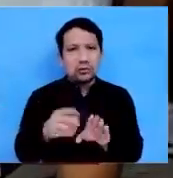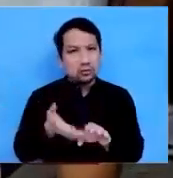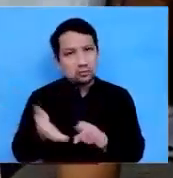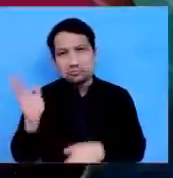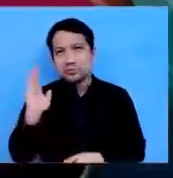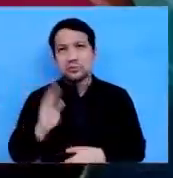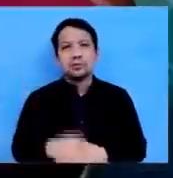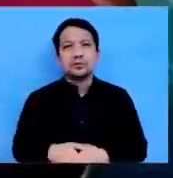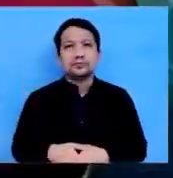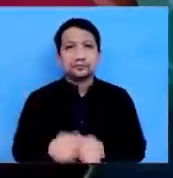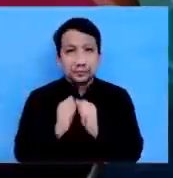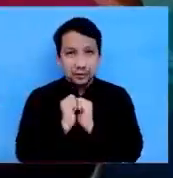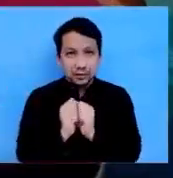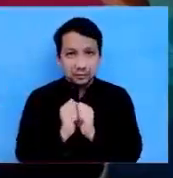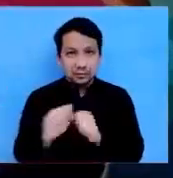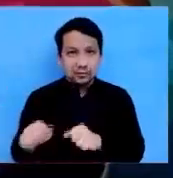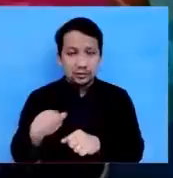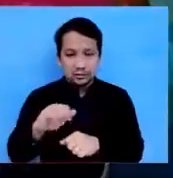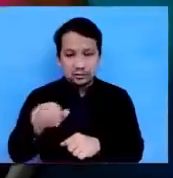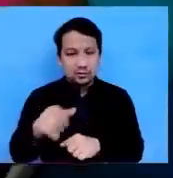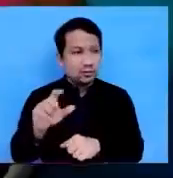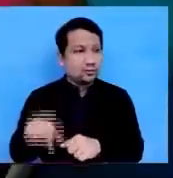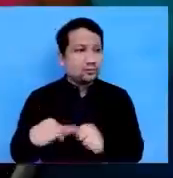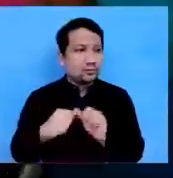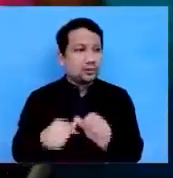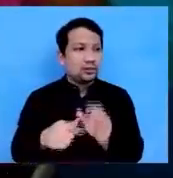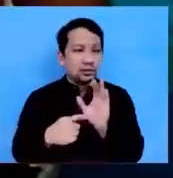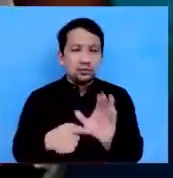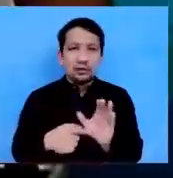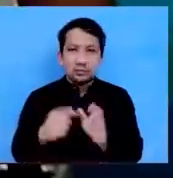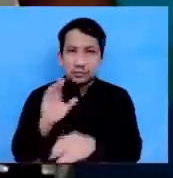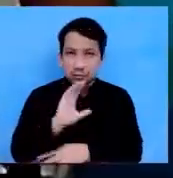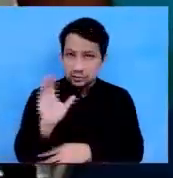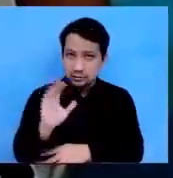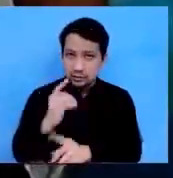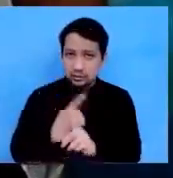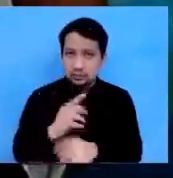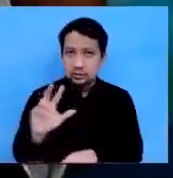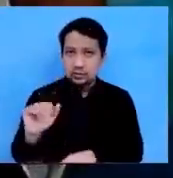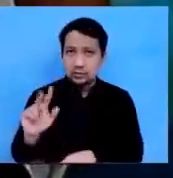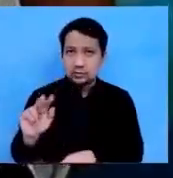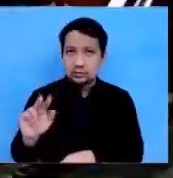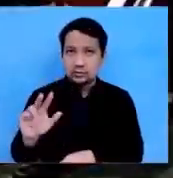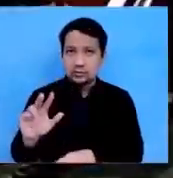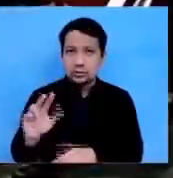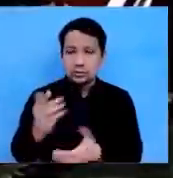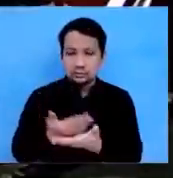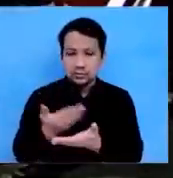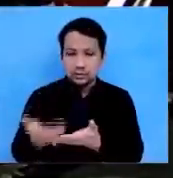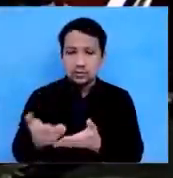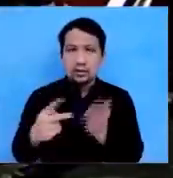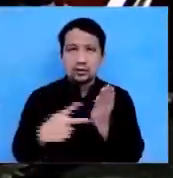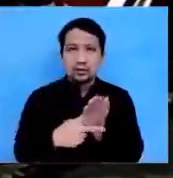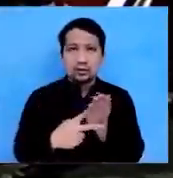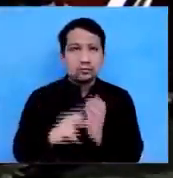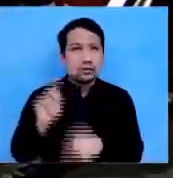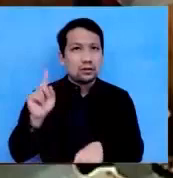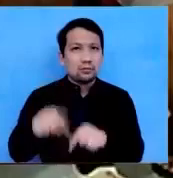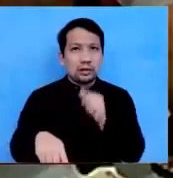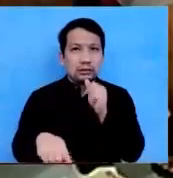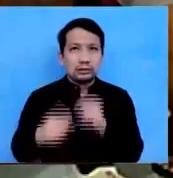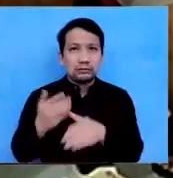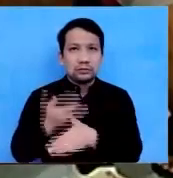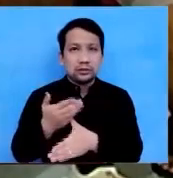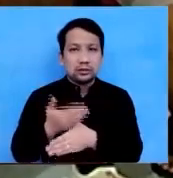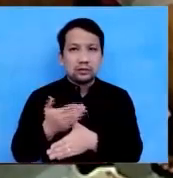ang buong pamilya papuntang Baguio para magpasko. December 13 pa lang daw, bumili na sila ng ticket para hindi na maabala, lalo't may